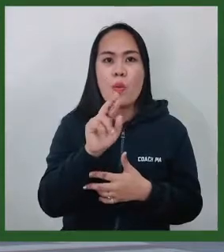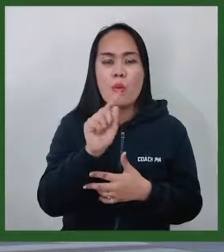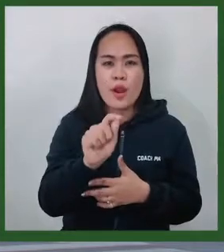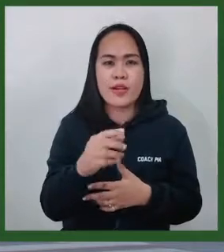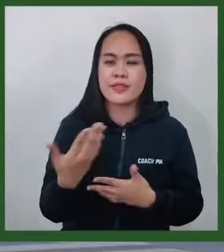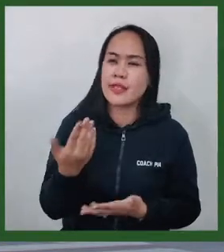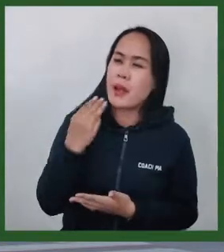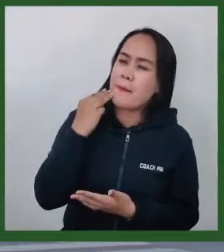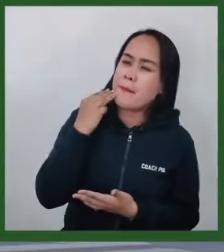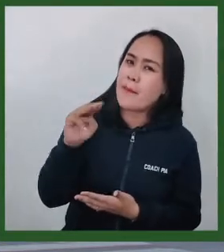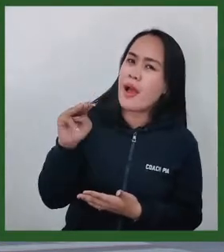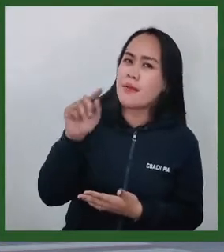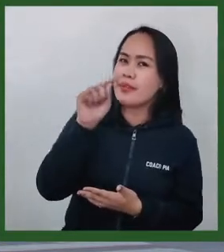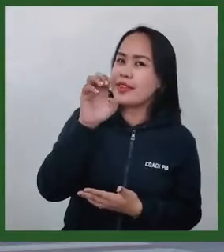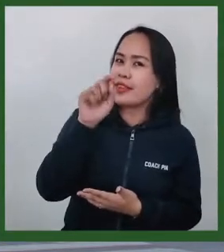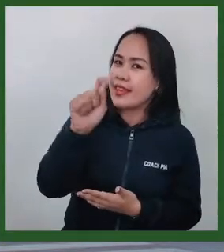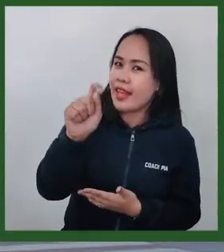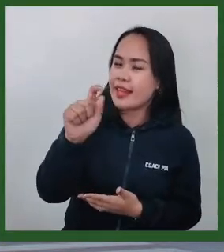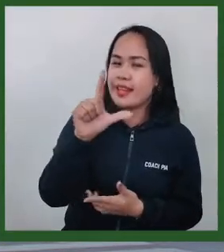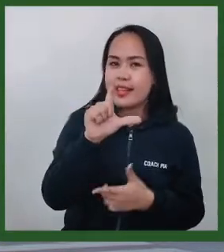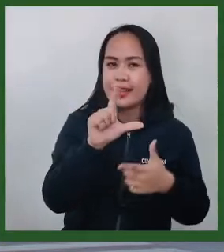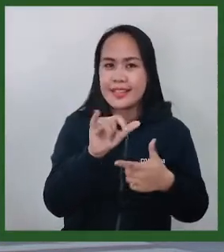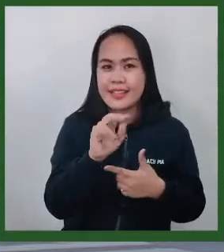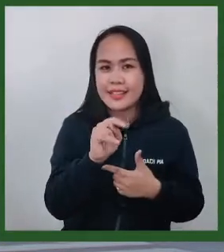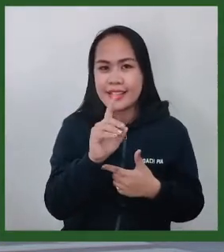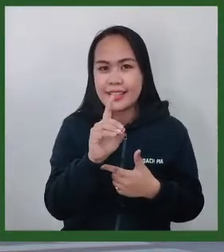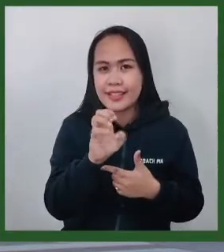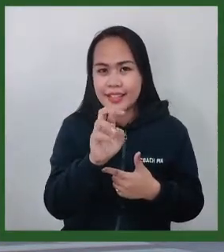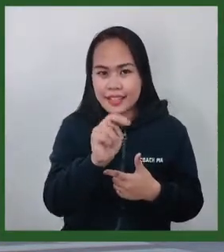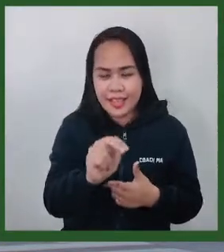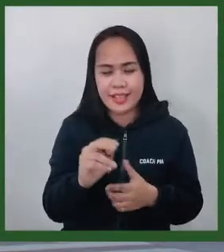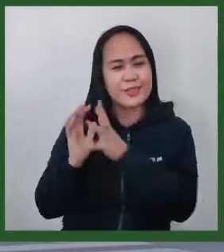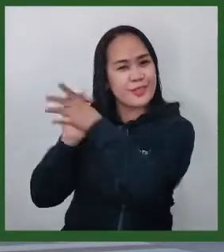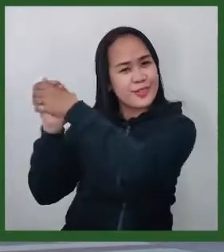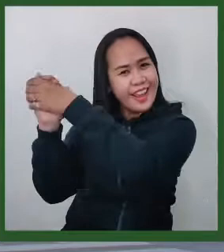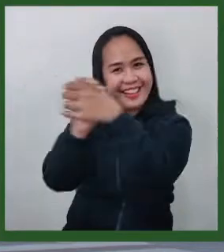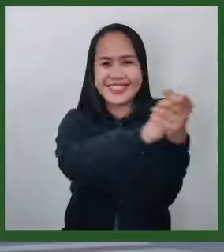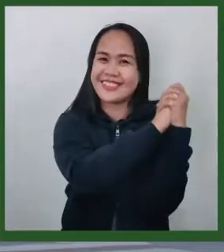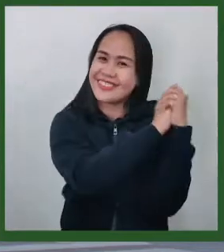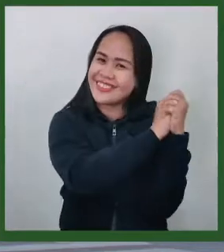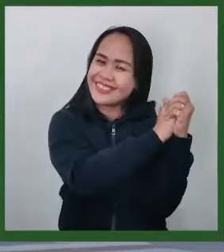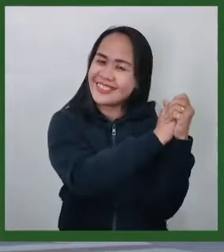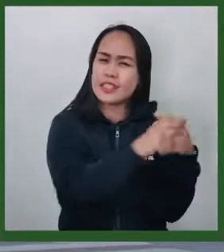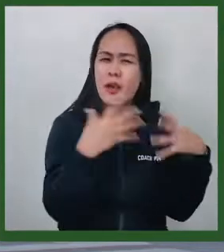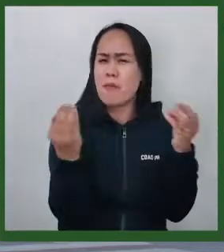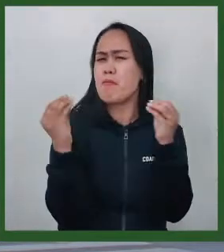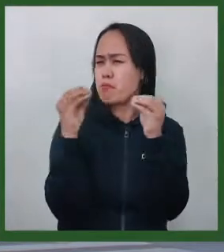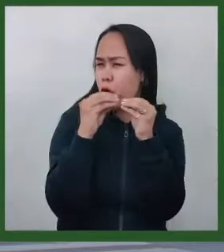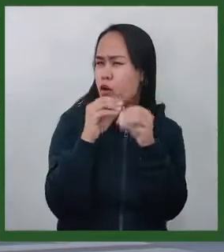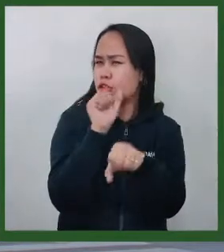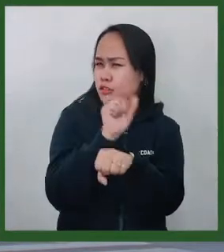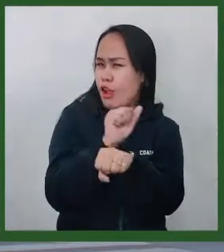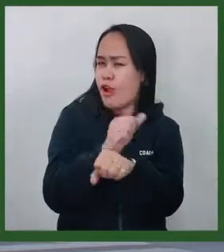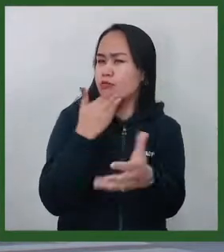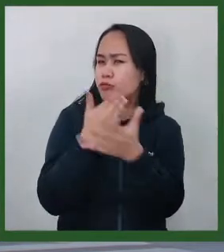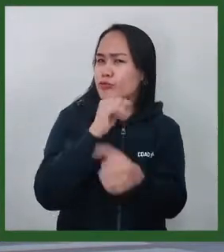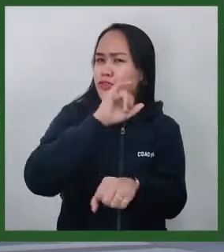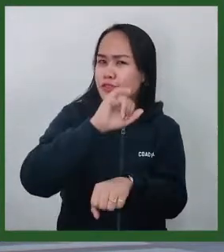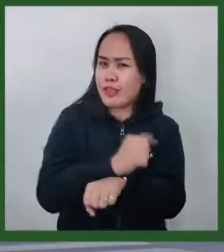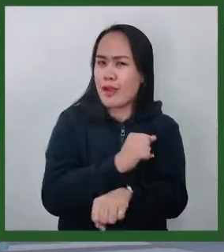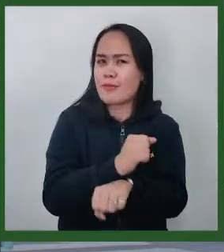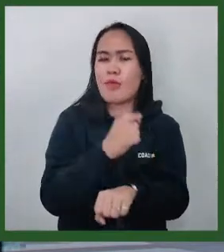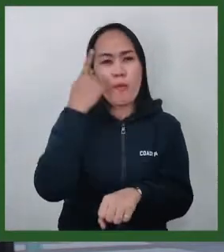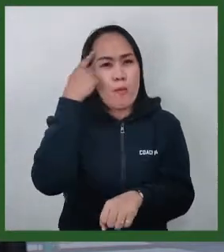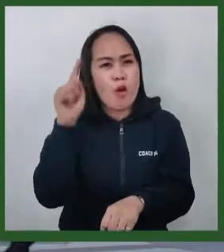po. At nawa ay magtrabaho pa tayo ng mas maigi, no, o mas maganda pa, mapaganda pa natin ang ating mga